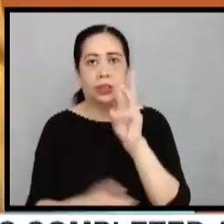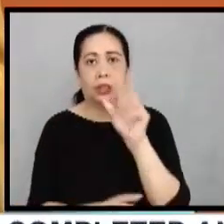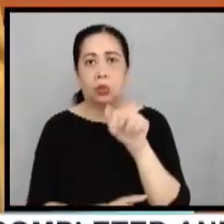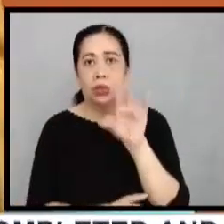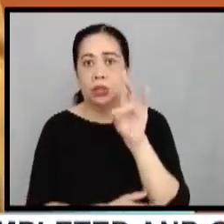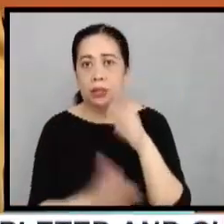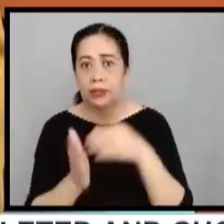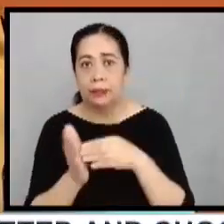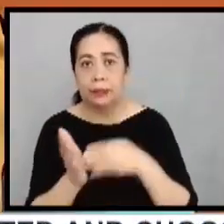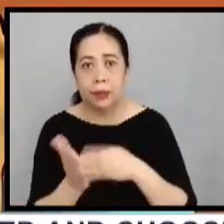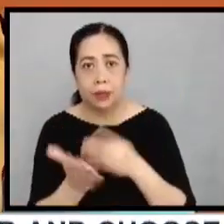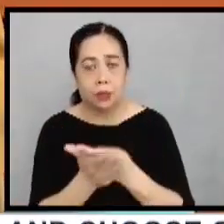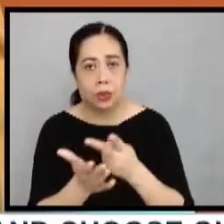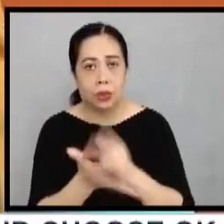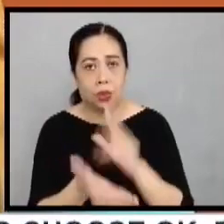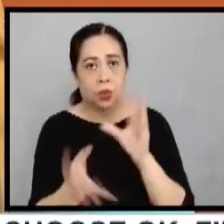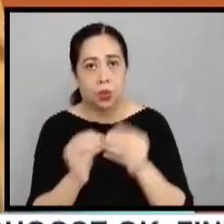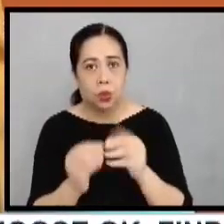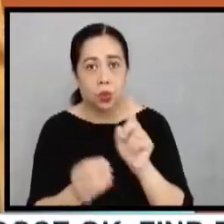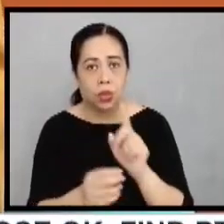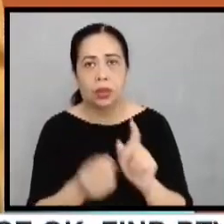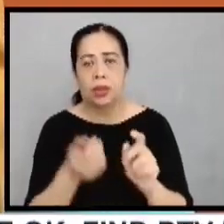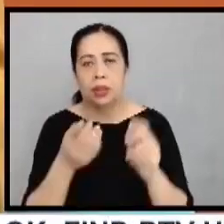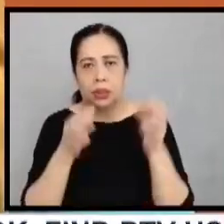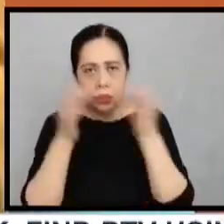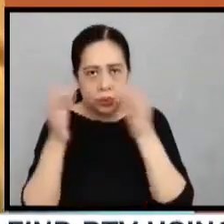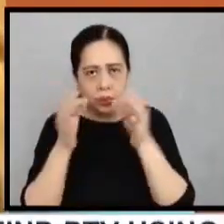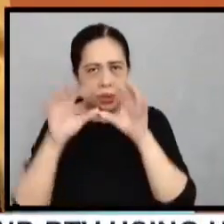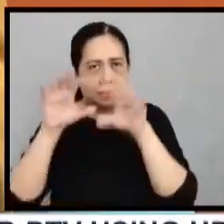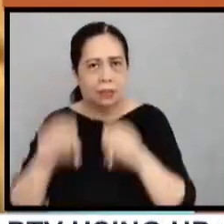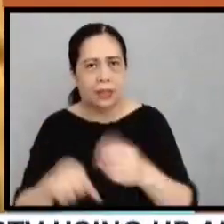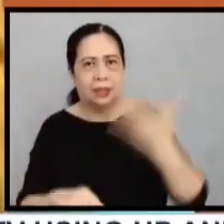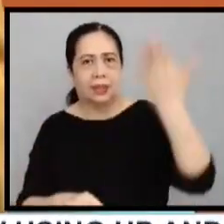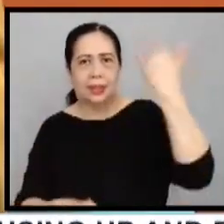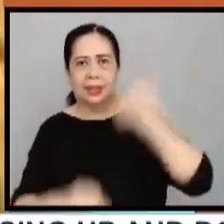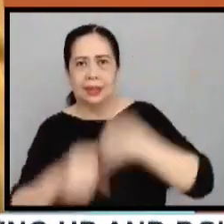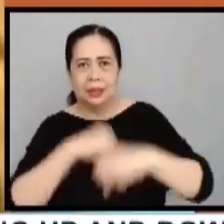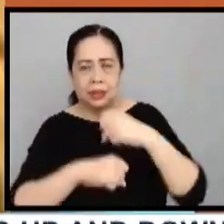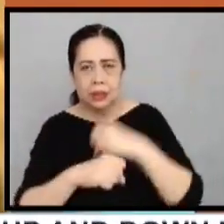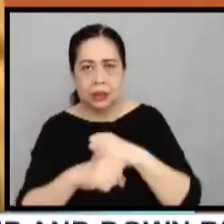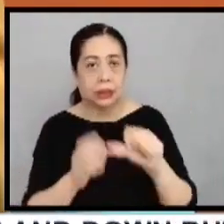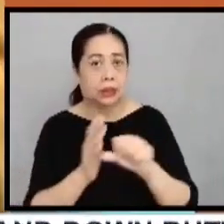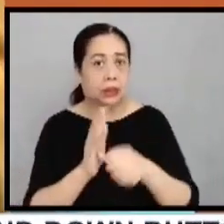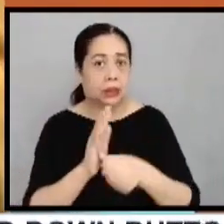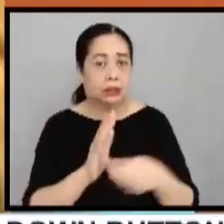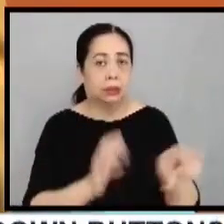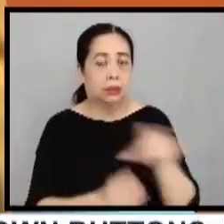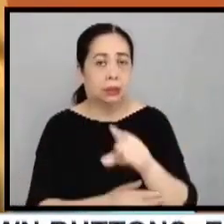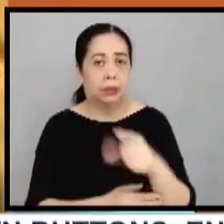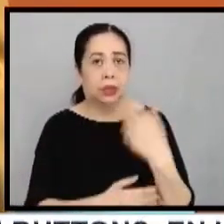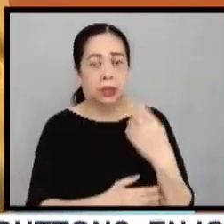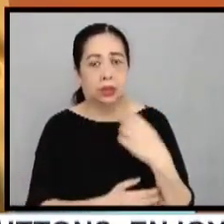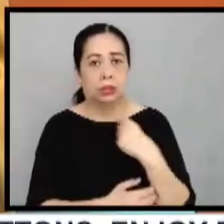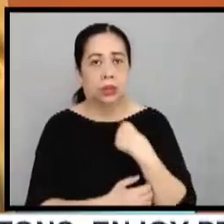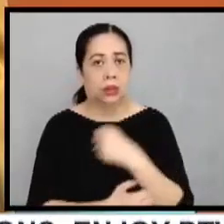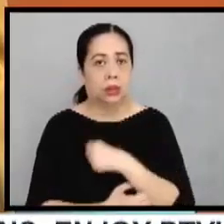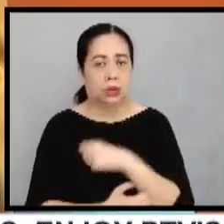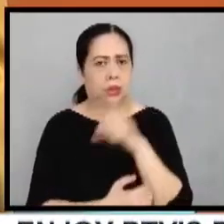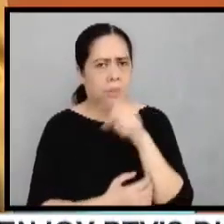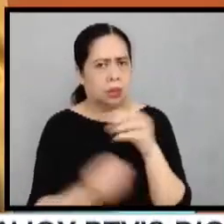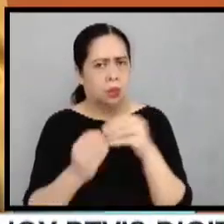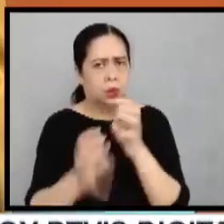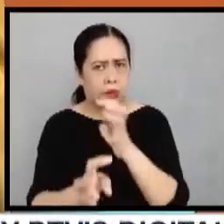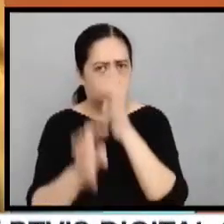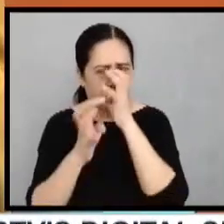billion pesos na drug bust sa Maynila noong nakaraang taon. Giit ng mga mambabatas, dapat paigtigin pa at